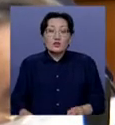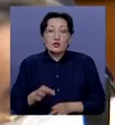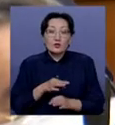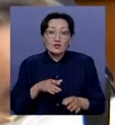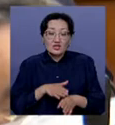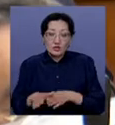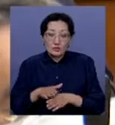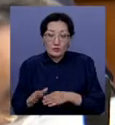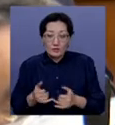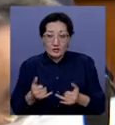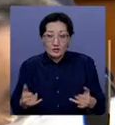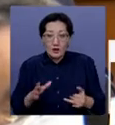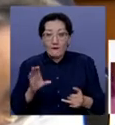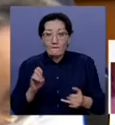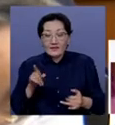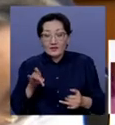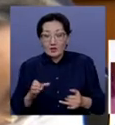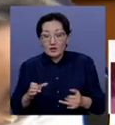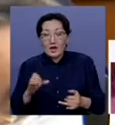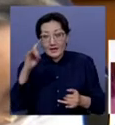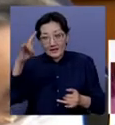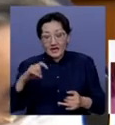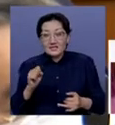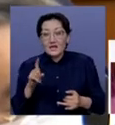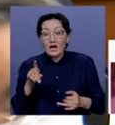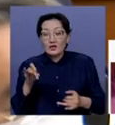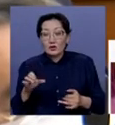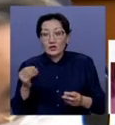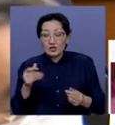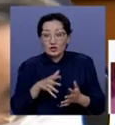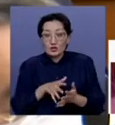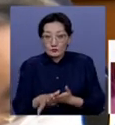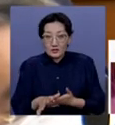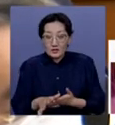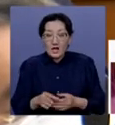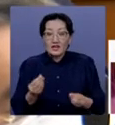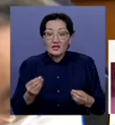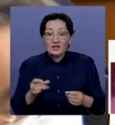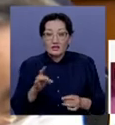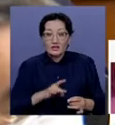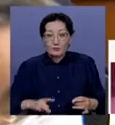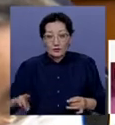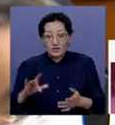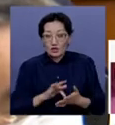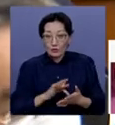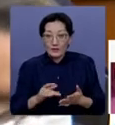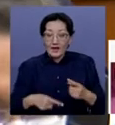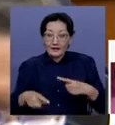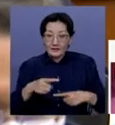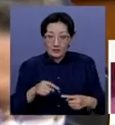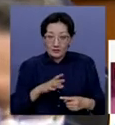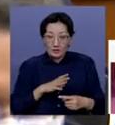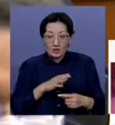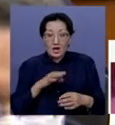Жобаларды жүзеге асыру үшін венгер жағы мен қазагроның қаржысы жұмсалған. Сондықтан қаражат республикалық бюджетке